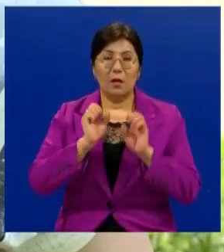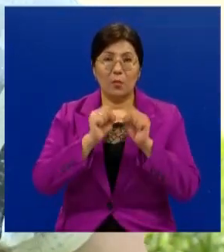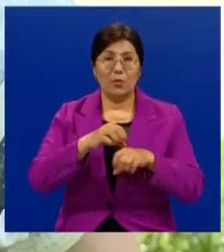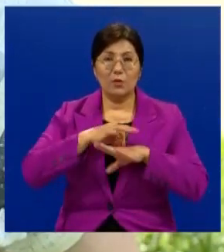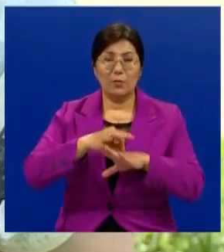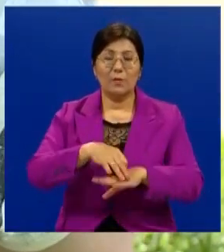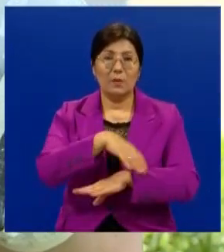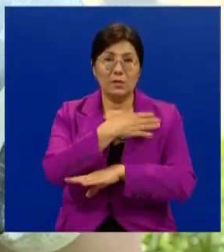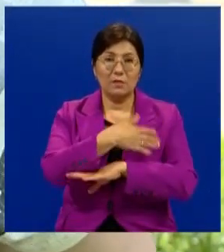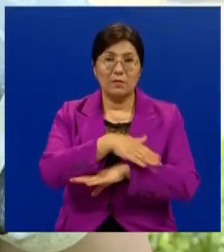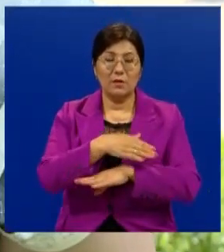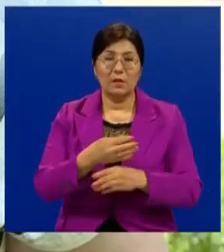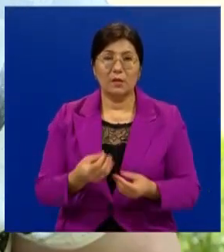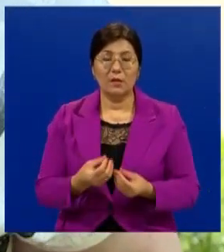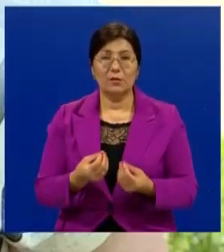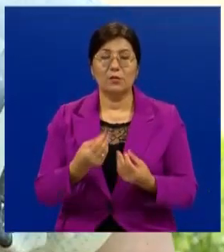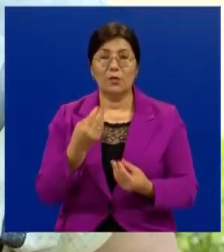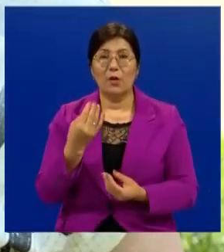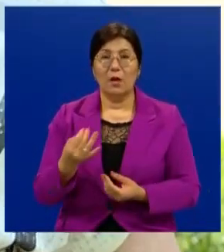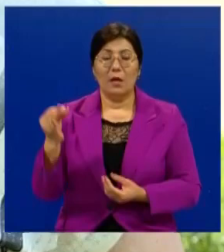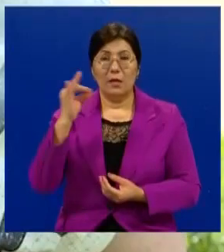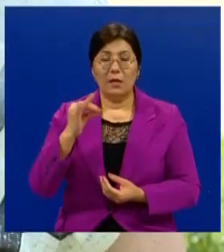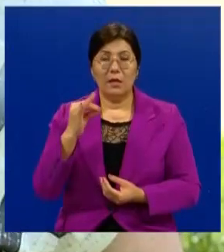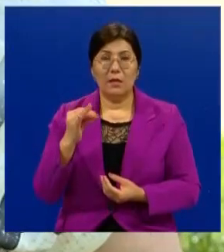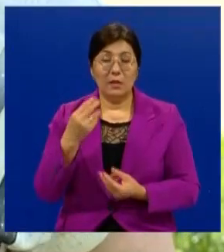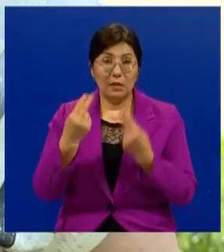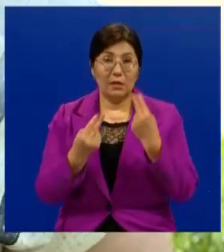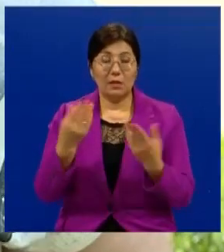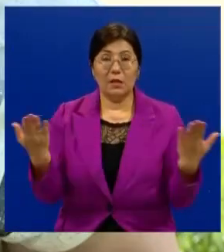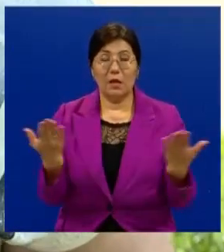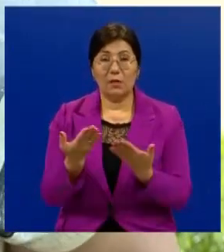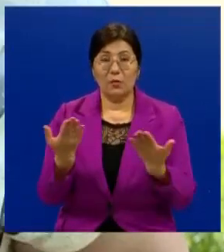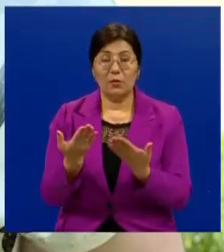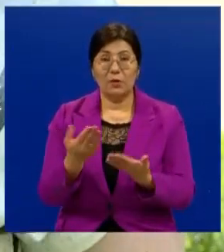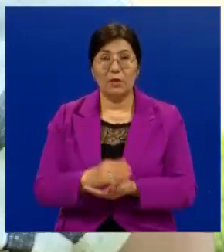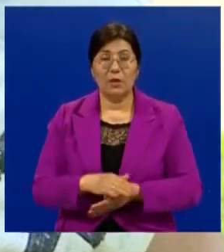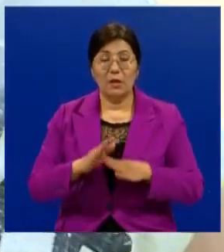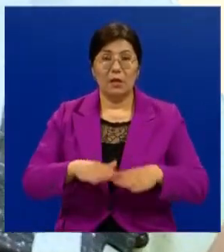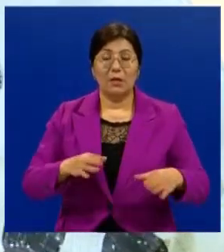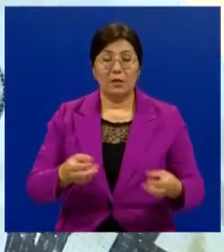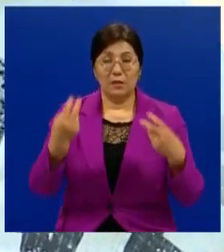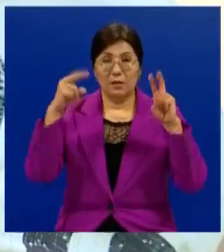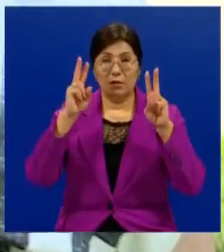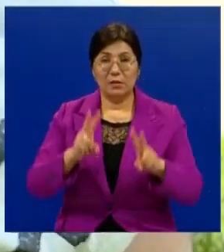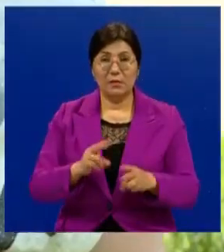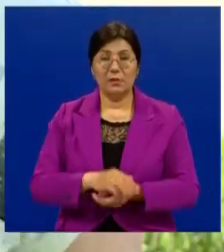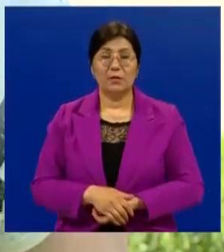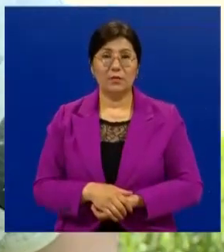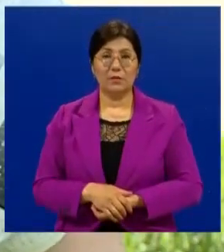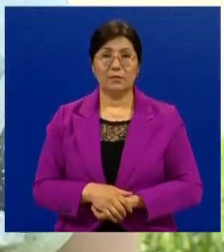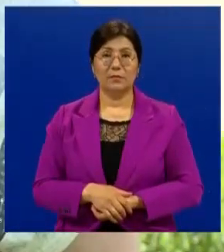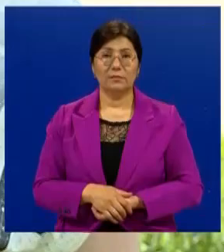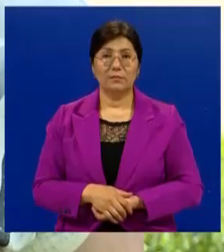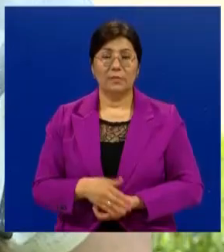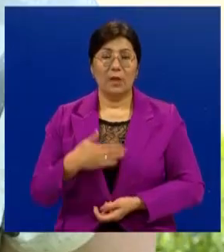на улице еще игры, которые дети не знают, и мы как бы немножко не знали, мы их узнали. Теперь